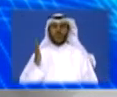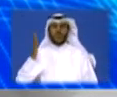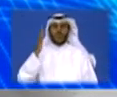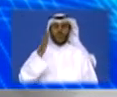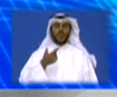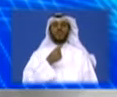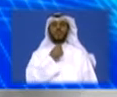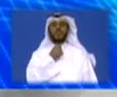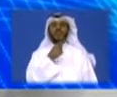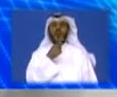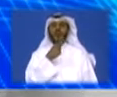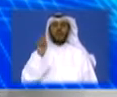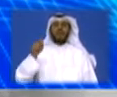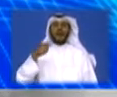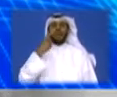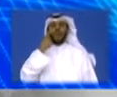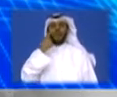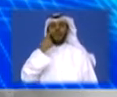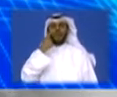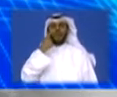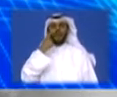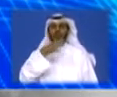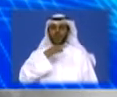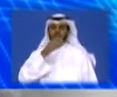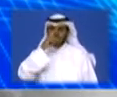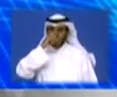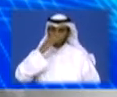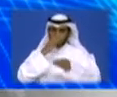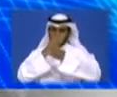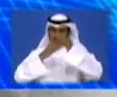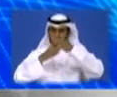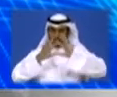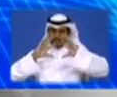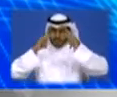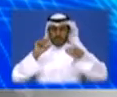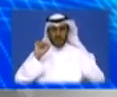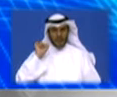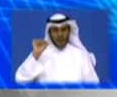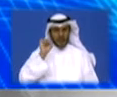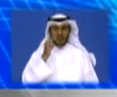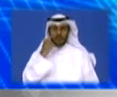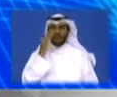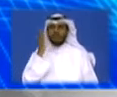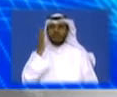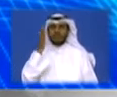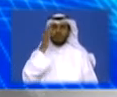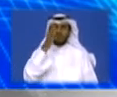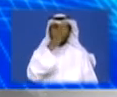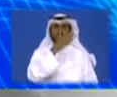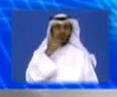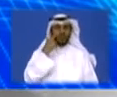وإدارة تنفيذ الأحكام بالجهراء ومجمع محاكم الجهراء الجديد ومعهد الكويت للدراسات القضائية